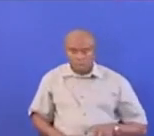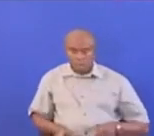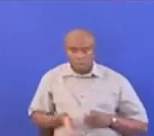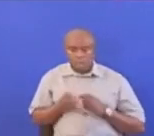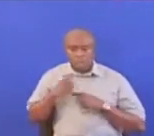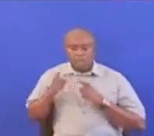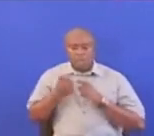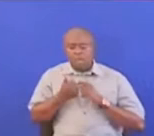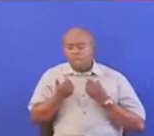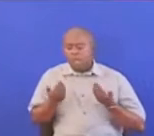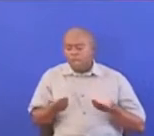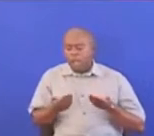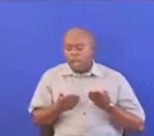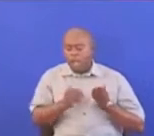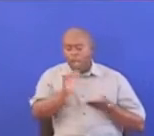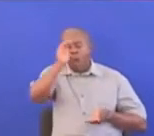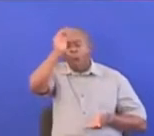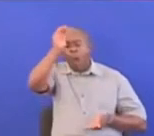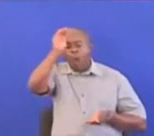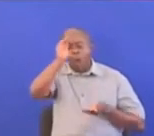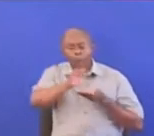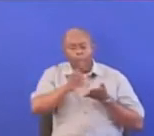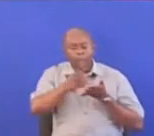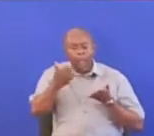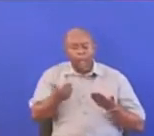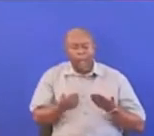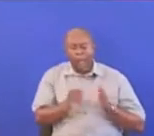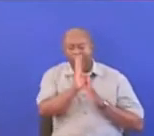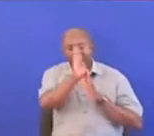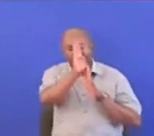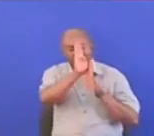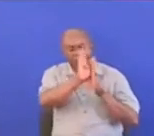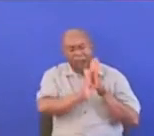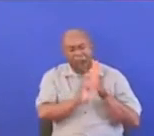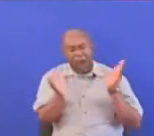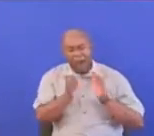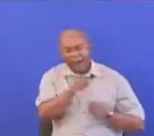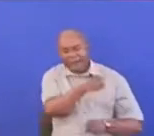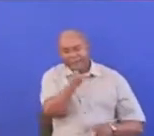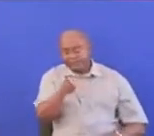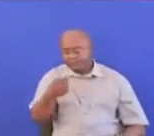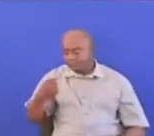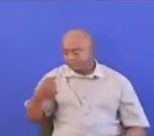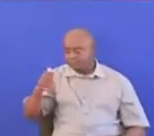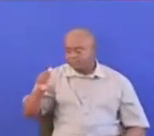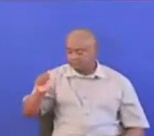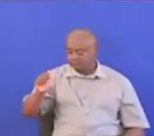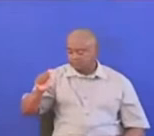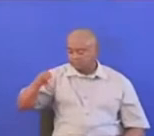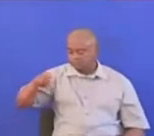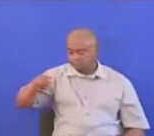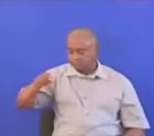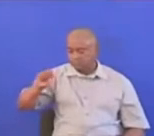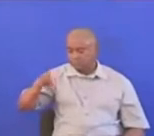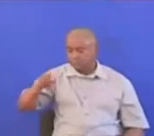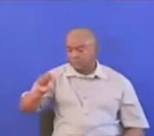linaendelea kushusha gharama za uendeshaji wa hifadhi za TANAPA. Na ukizingatia kwamba